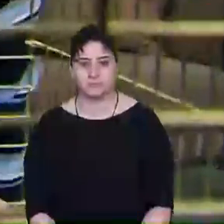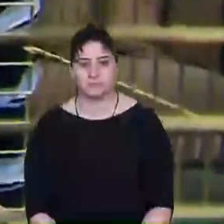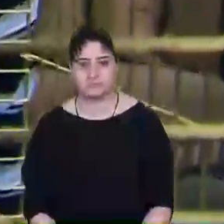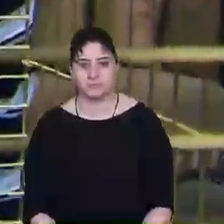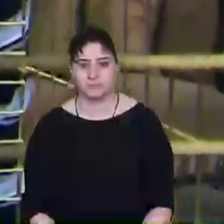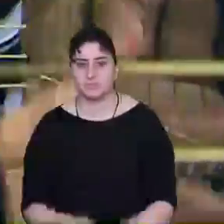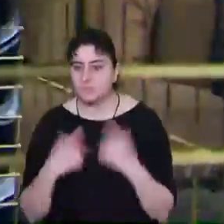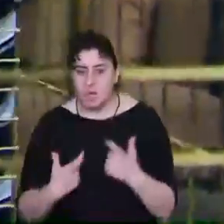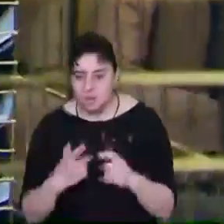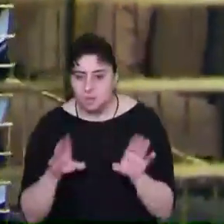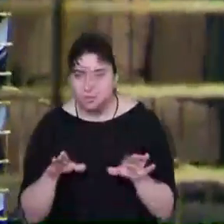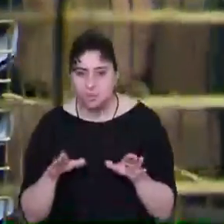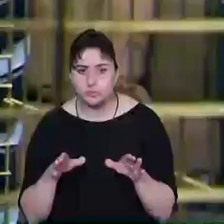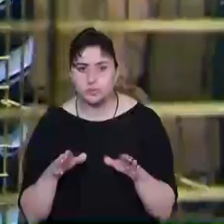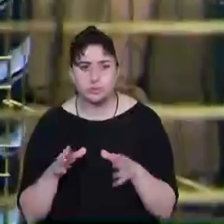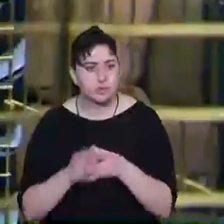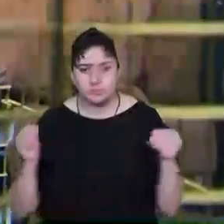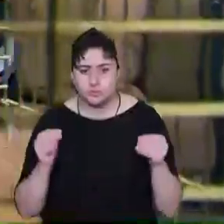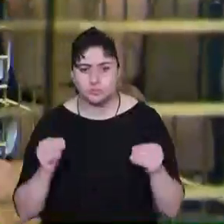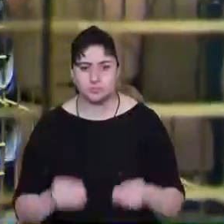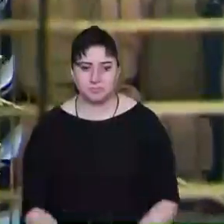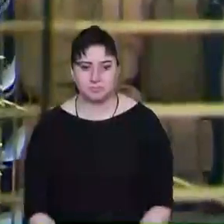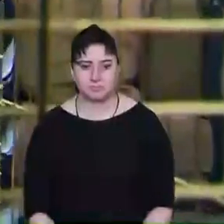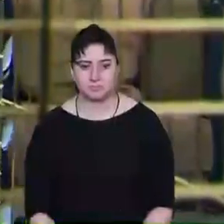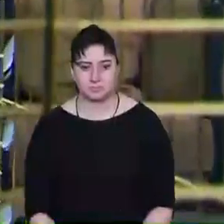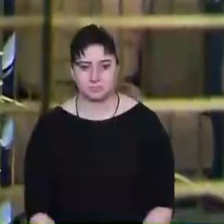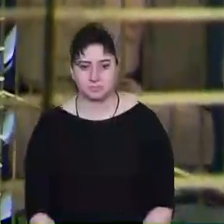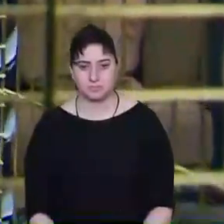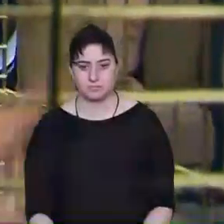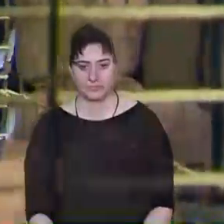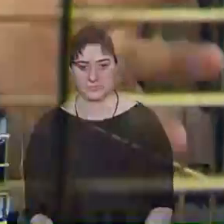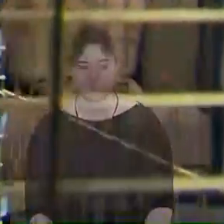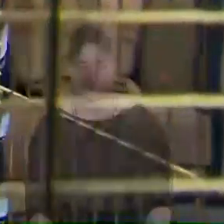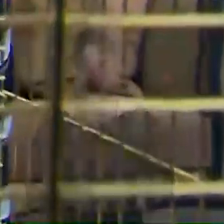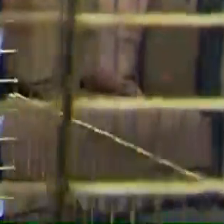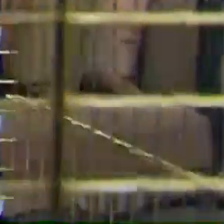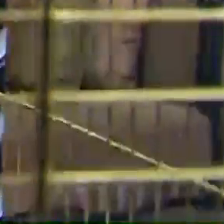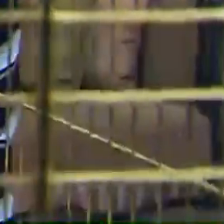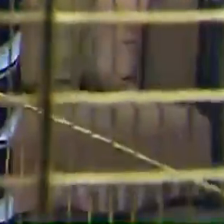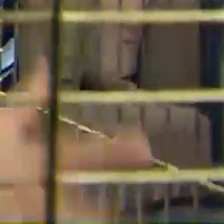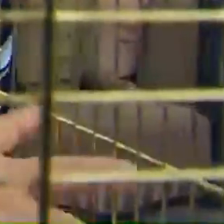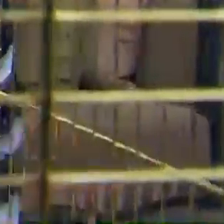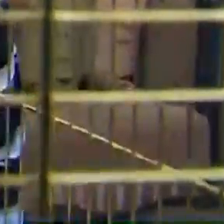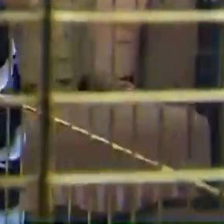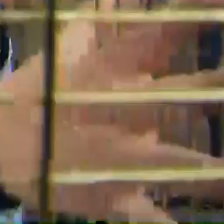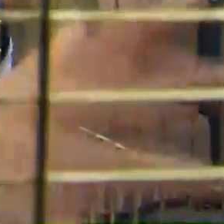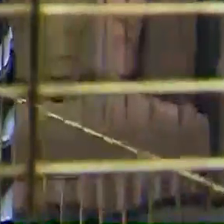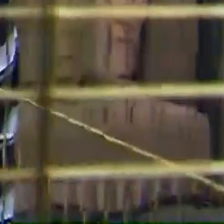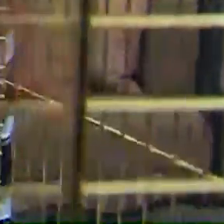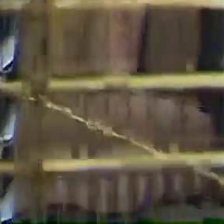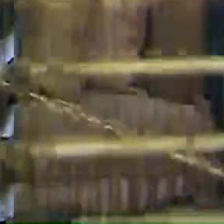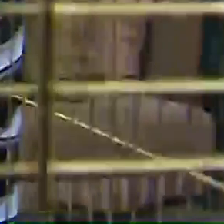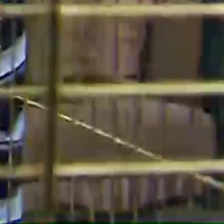Papağanı arıyor. Cefa mı bulmuş bunu? Nerede bulmuş ya? Kuş nerede? Şeyde burada, şeyde burada. Kuş